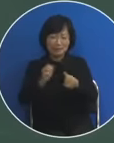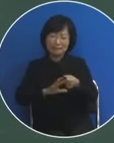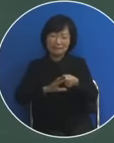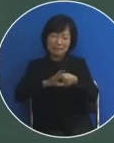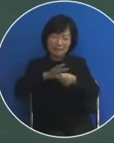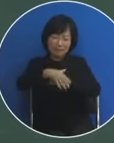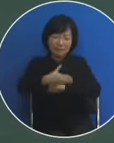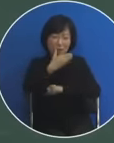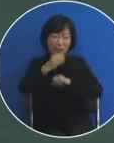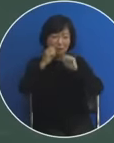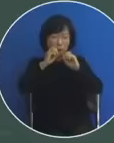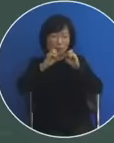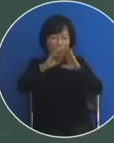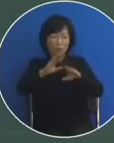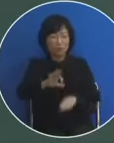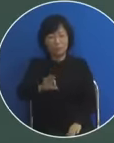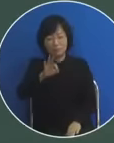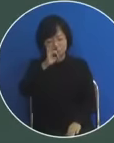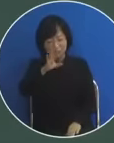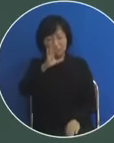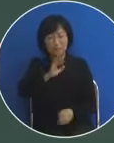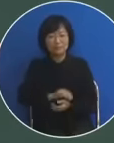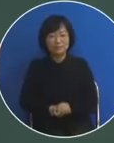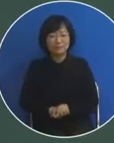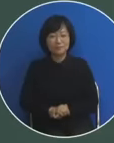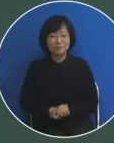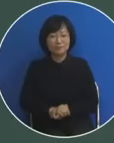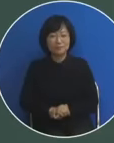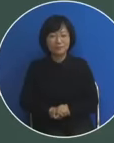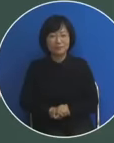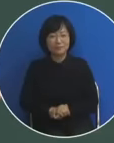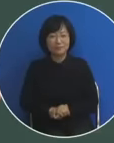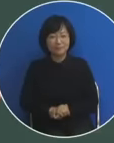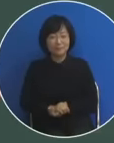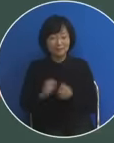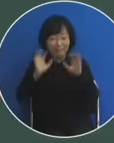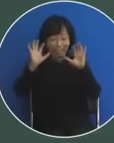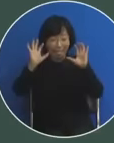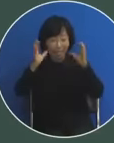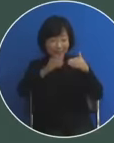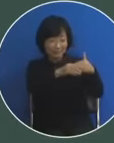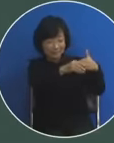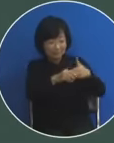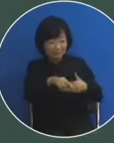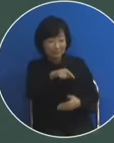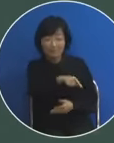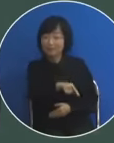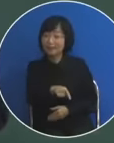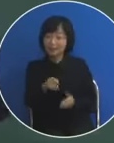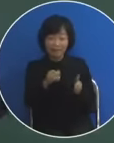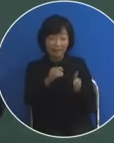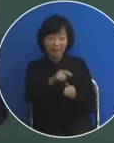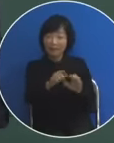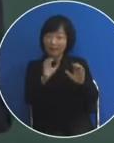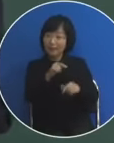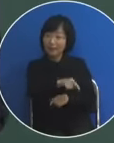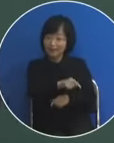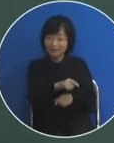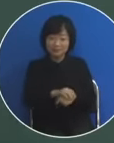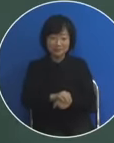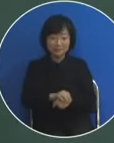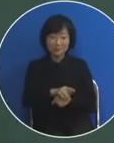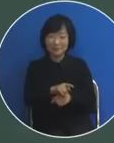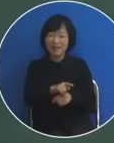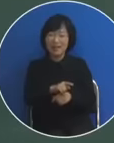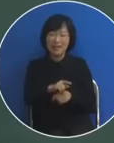people. 예수님께서 그래서 아이 데리고 와서 천국 가면 아이가 된 자 큰 자다 이랬잖아요. And so Jesus brought a young child and says, the greatest in the kingdom of heaven is like